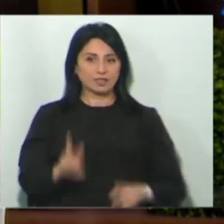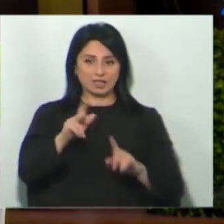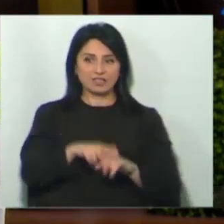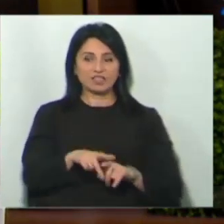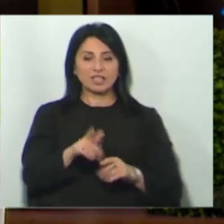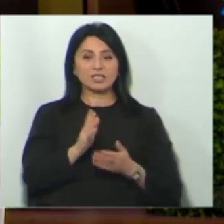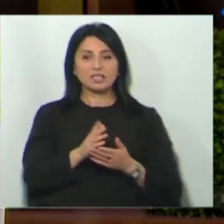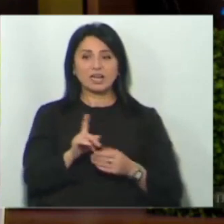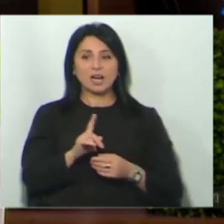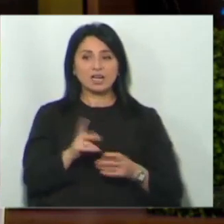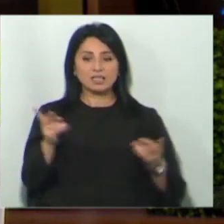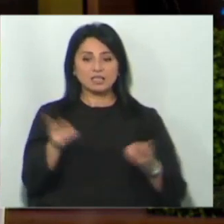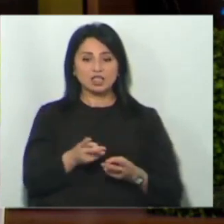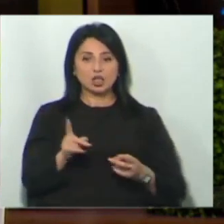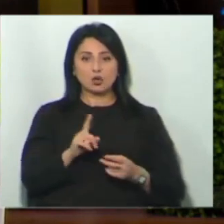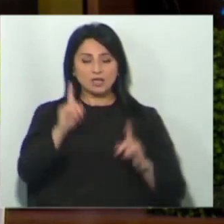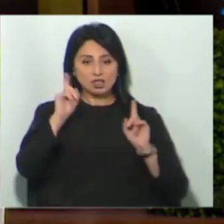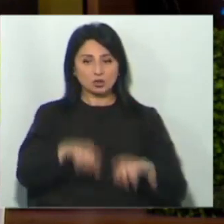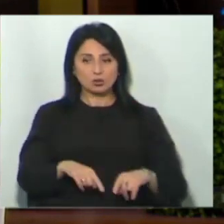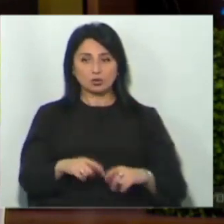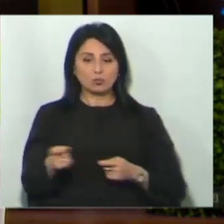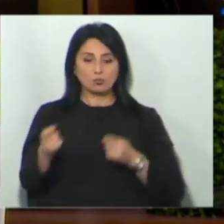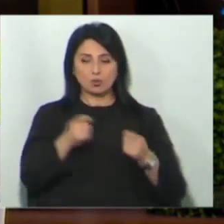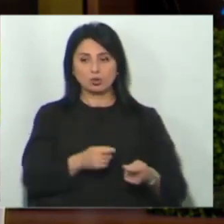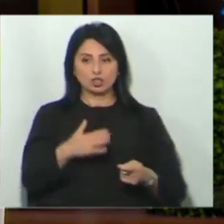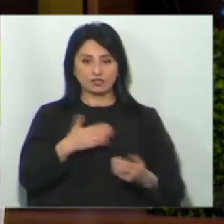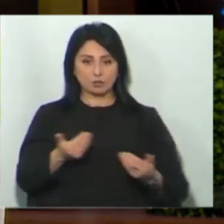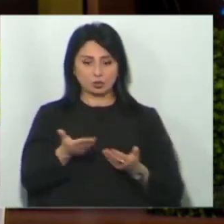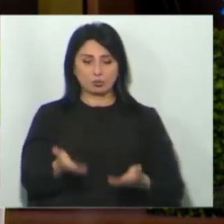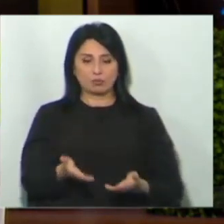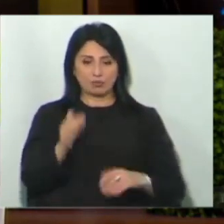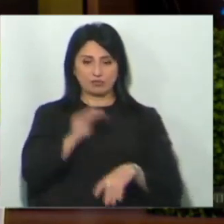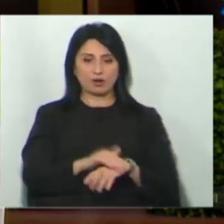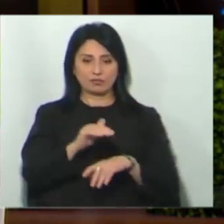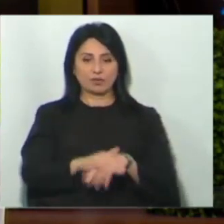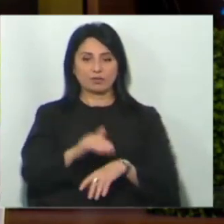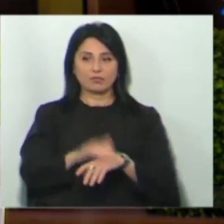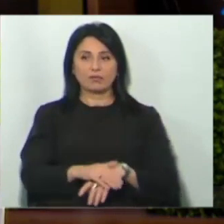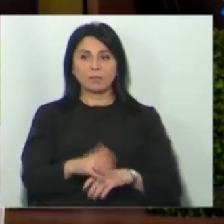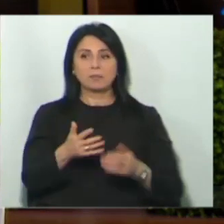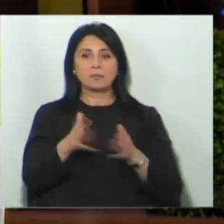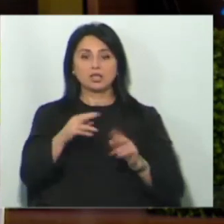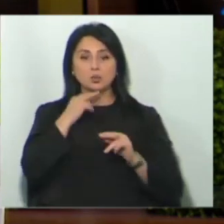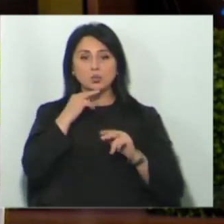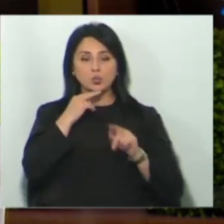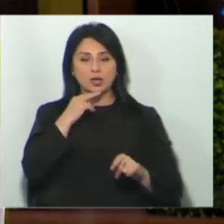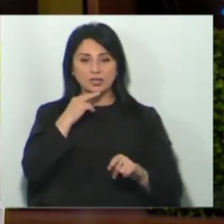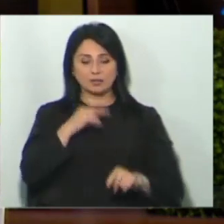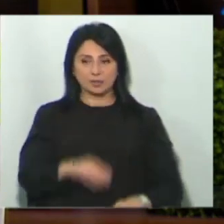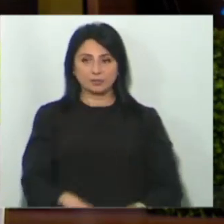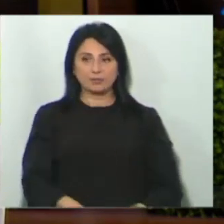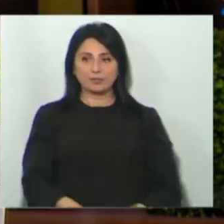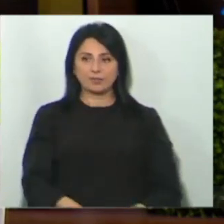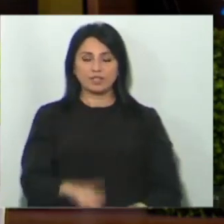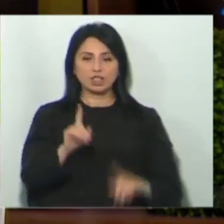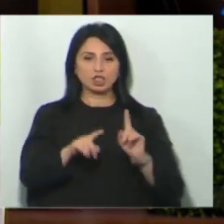იტვირთავენ ამით. ეს არის საჭირო, რომ და მოიტანა ჩვენმა ცხოვრებამ, რომ რაც შეიძლება მეტი ყურადღება მივაქცევნოთ.